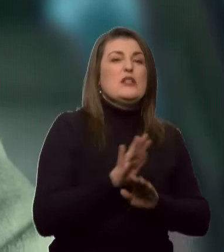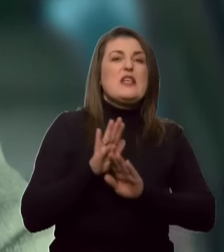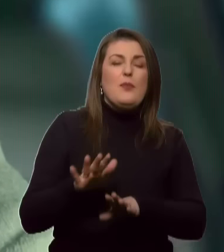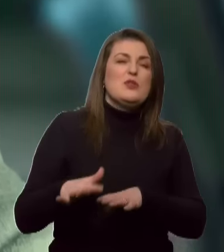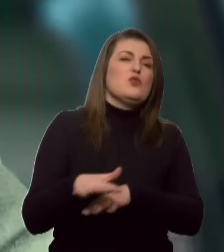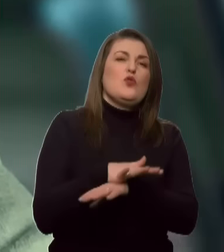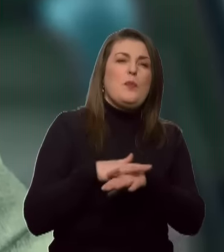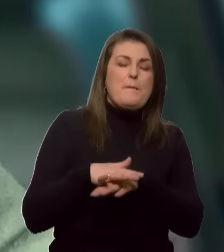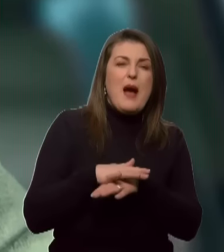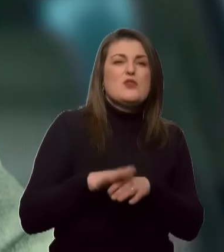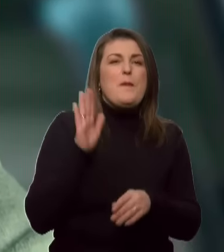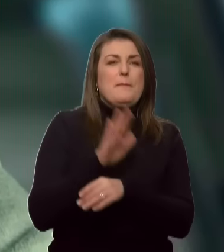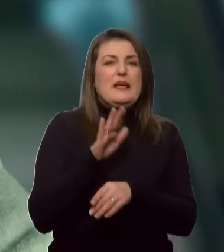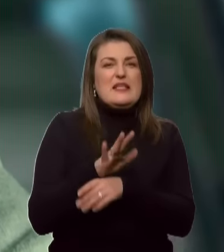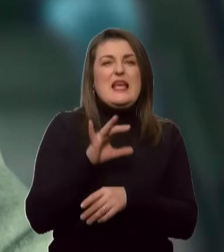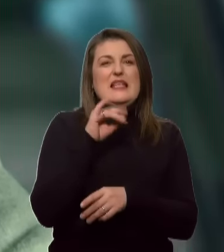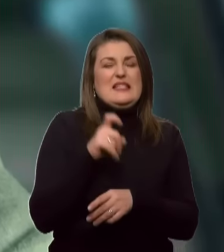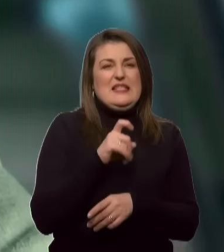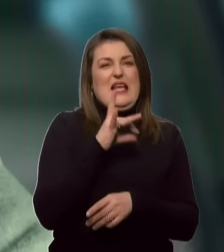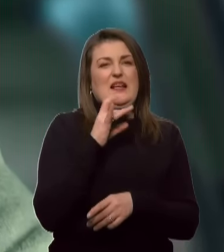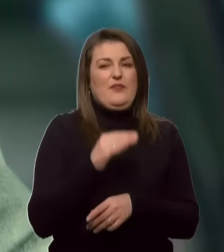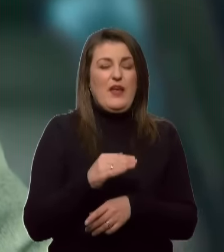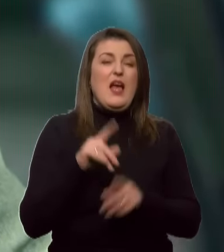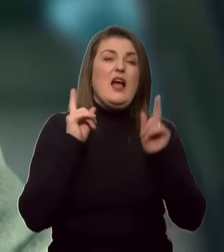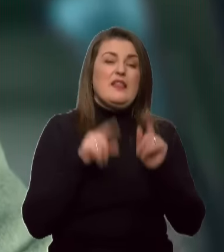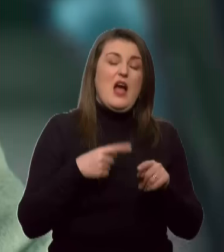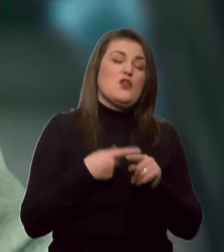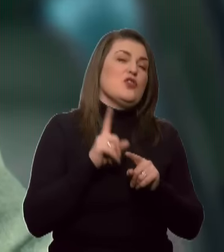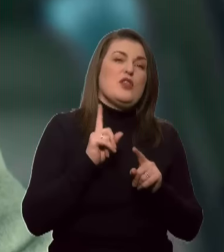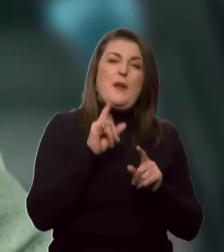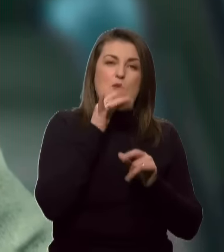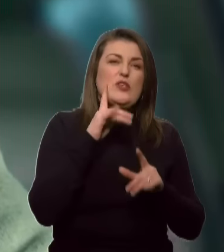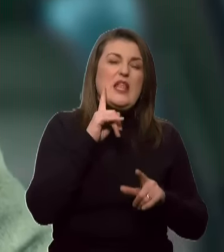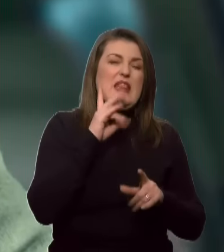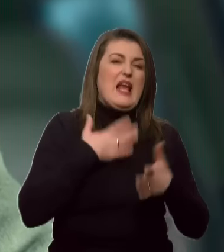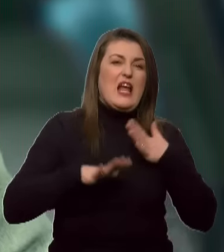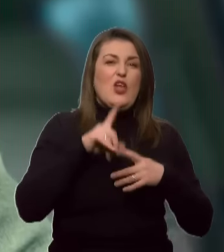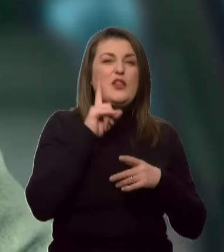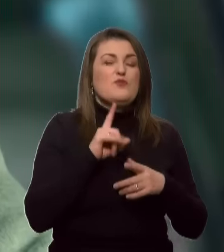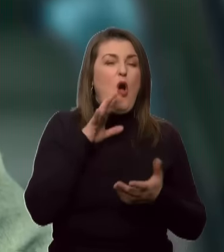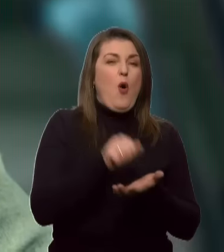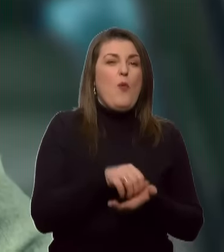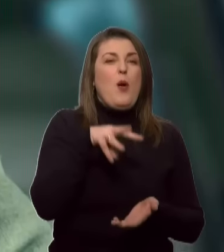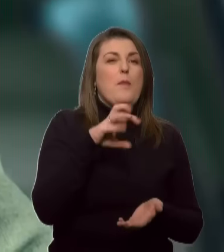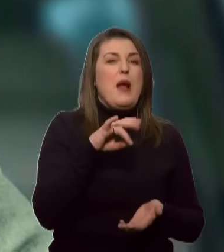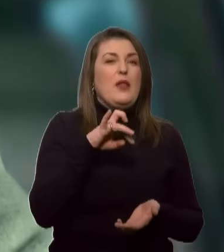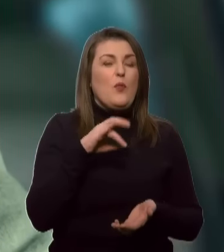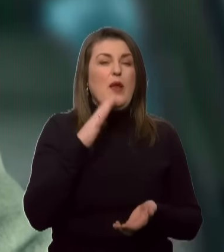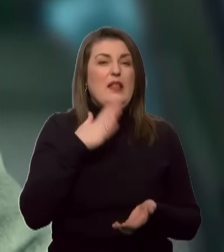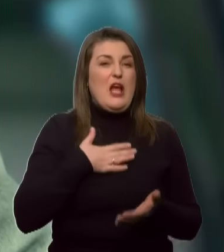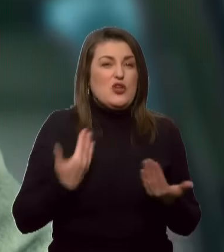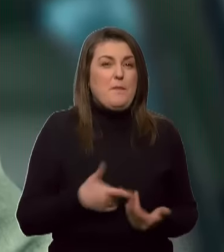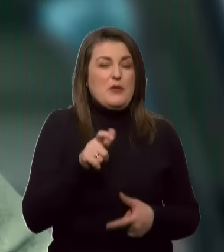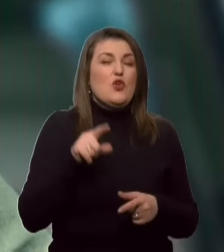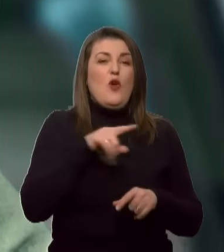масово призначаються з континентальної РФ. Також не може не радувати тимчасово окупованому Мелітополі наших мешканців той факт,